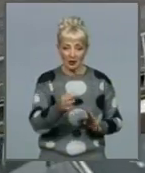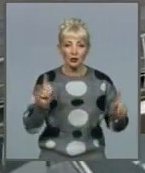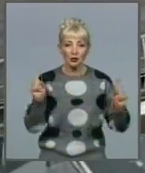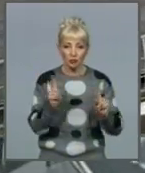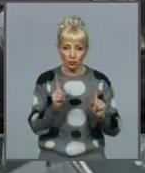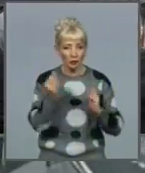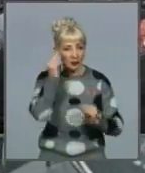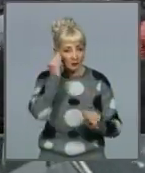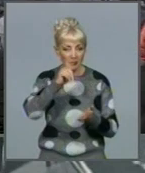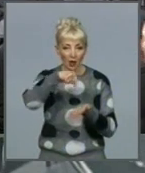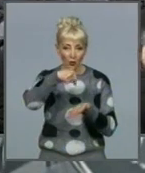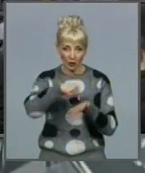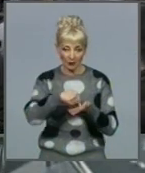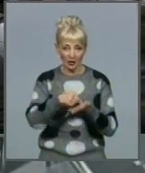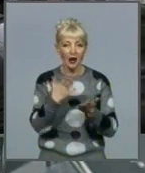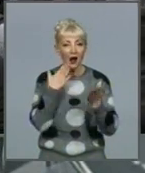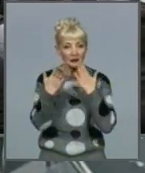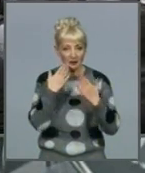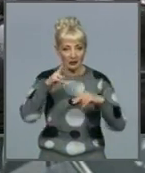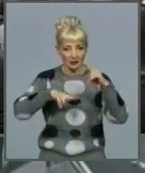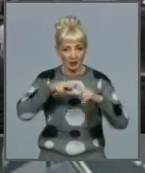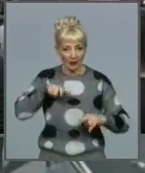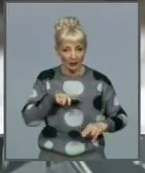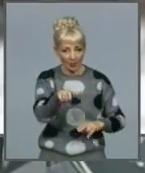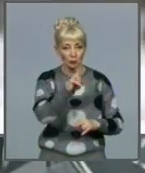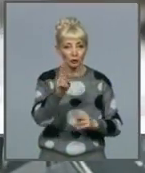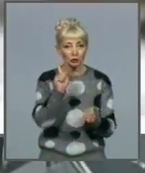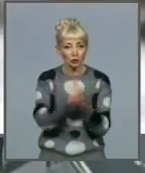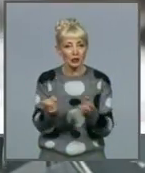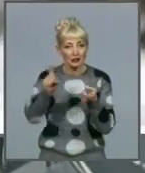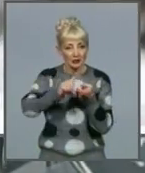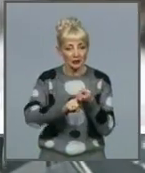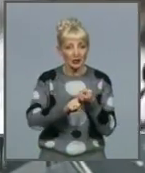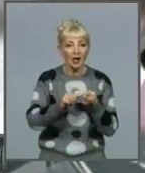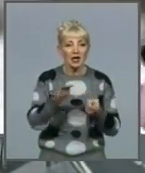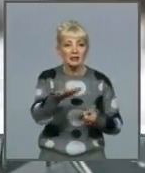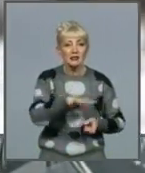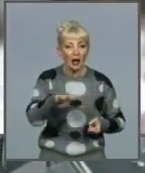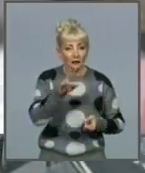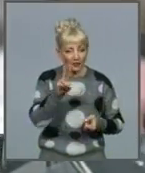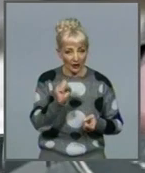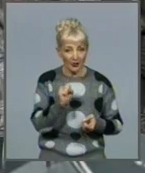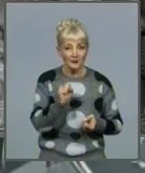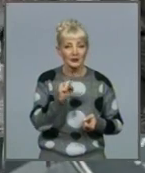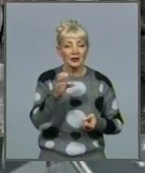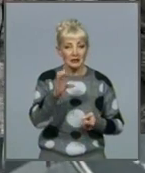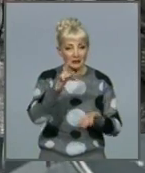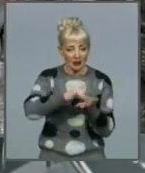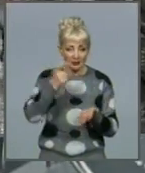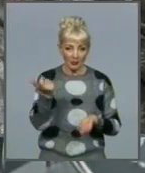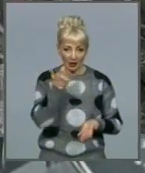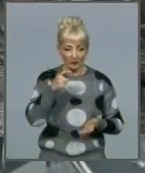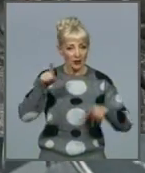муніципалітету відносно будівництва дороги, що має з'єднати Салтівку з центром Харкова. Деякі наважилися розповісти правду про